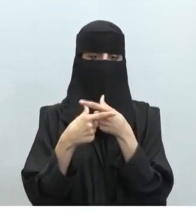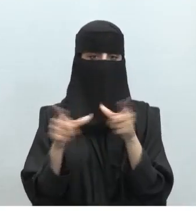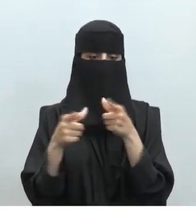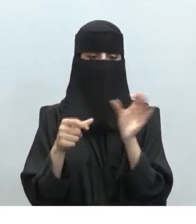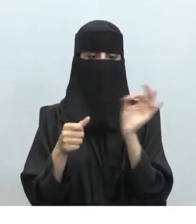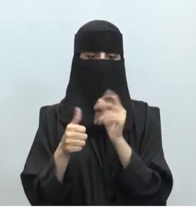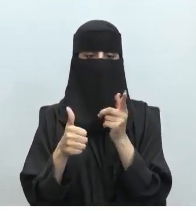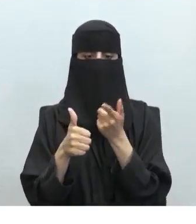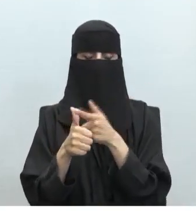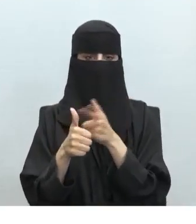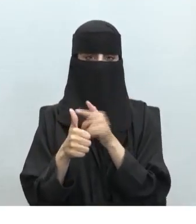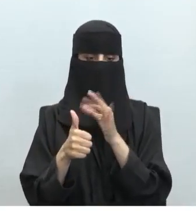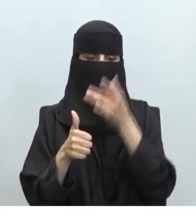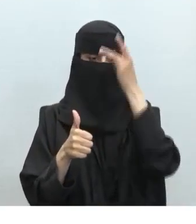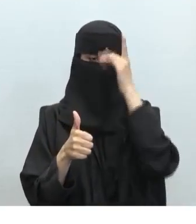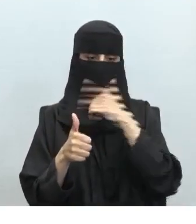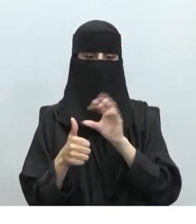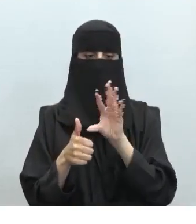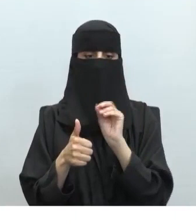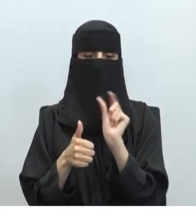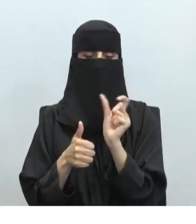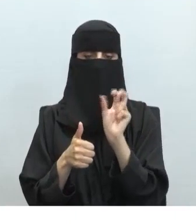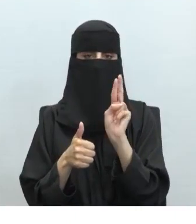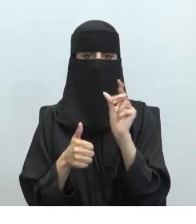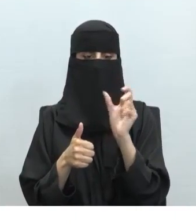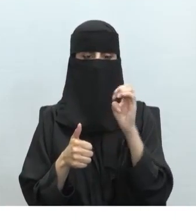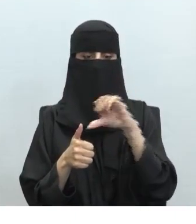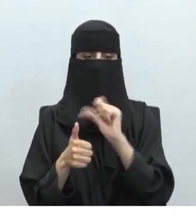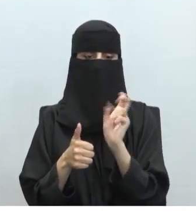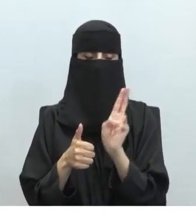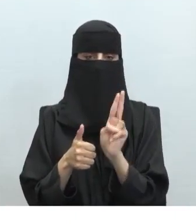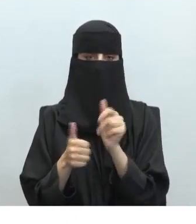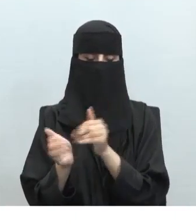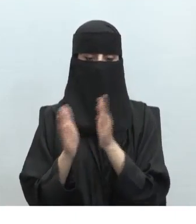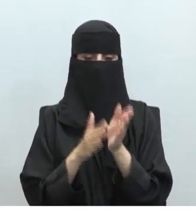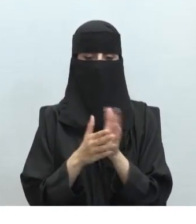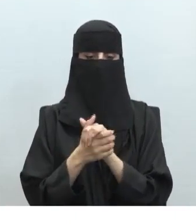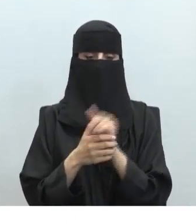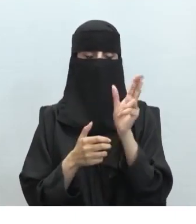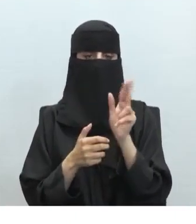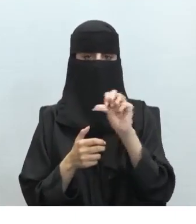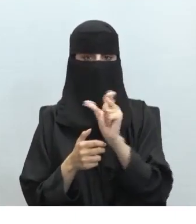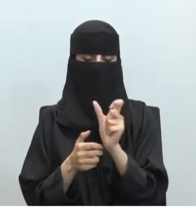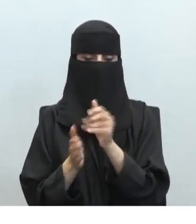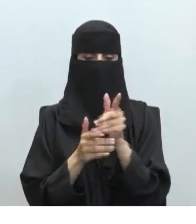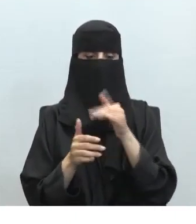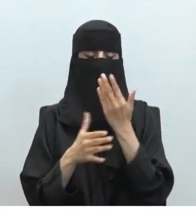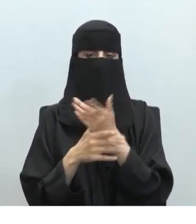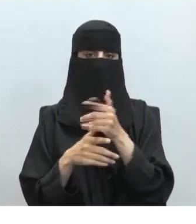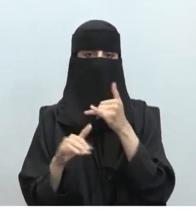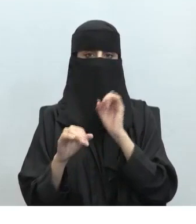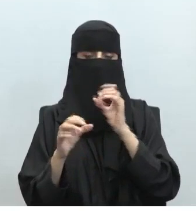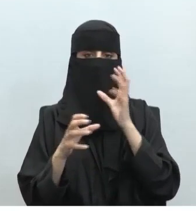متنحيه على مستوى الامراض ئده يبرز معنا مرض هنكت هذا المرض كان السبب فيه اختلال في احد